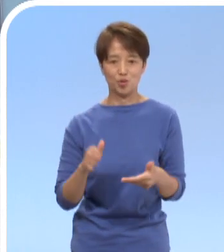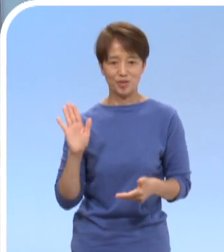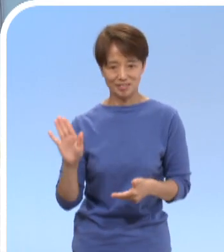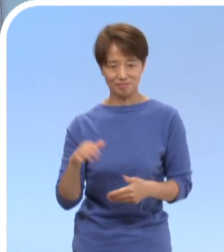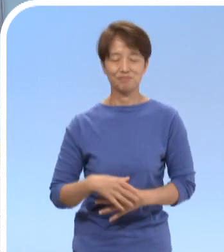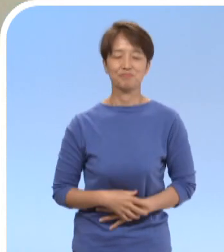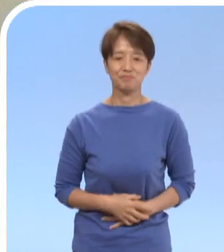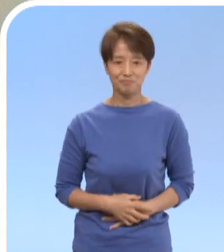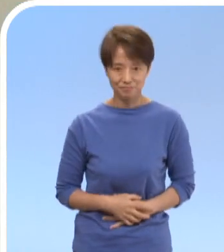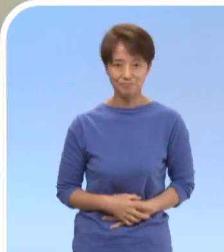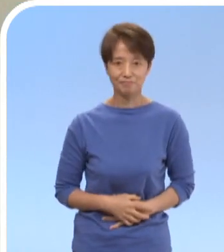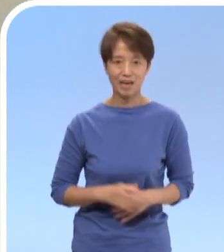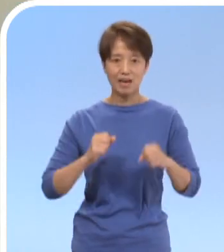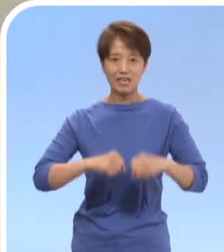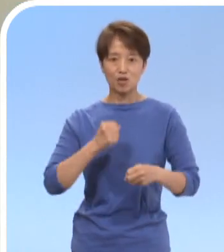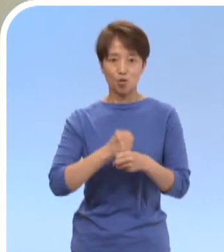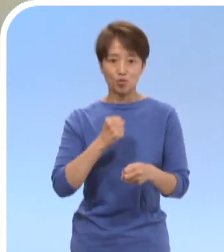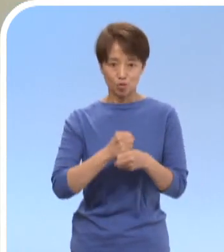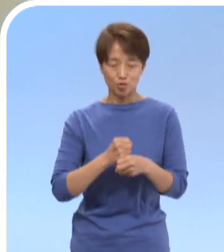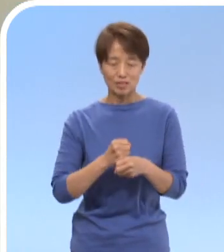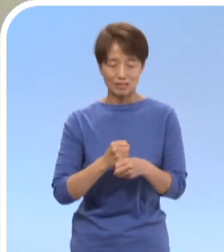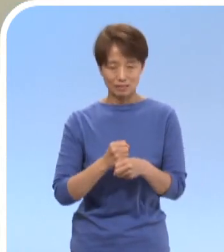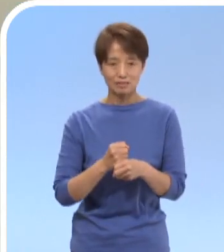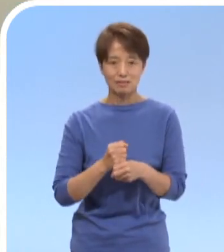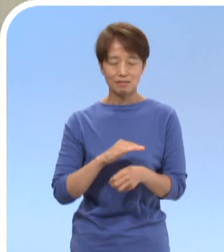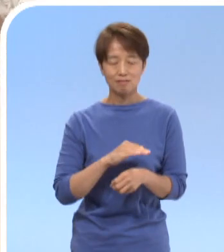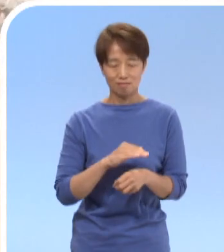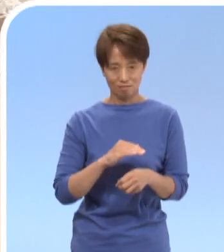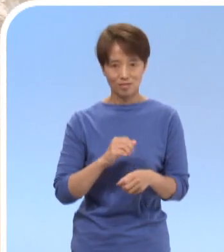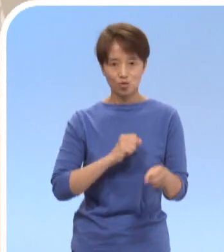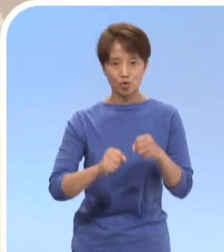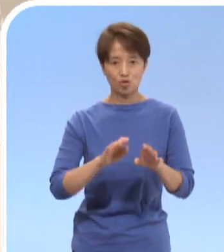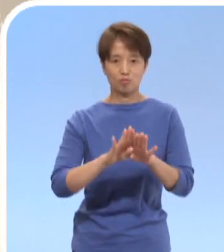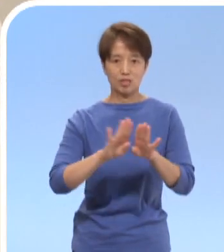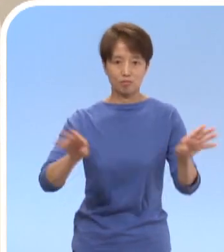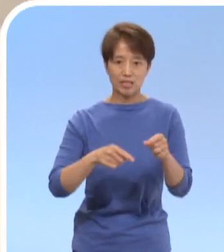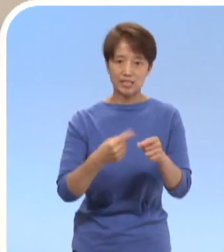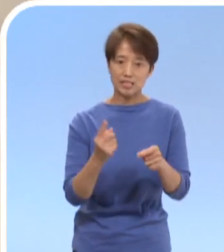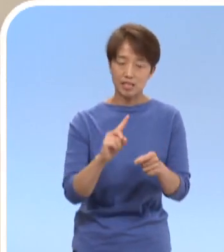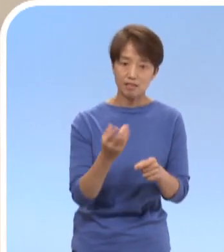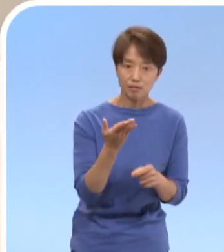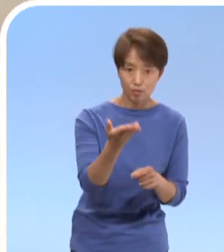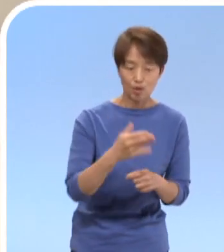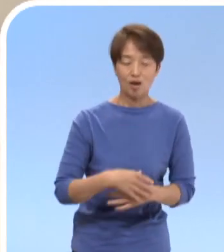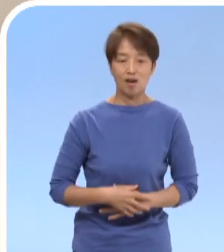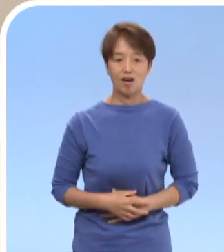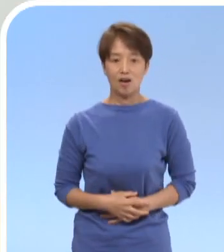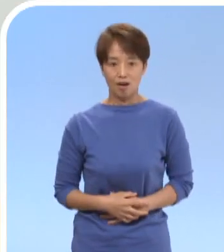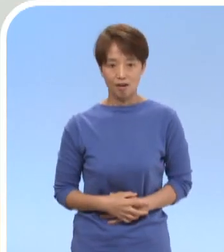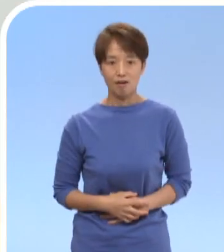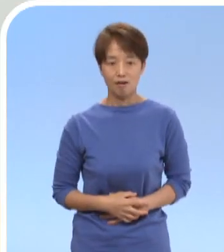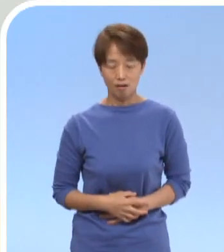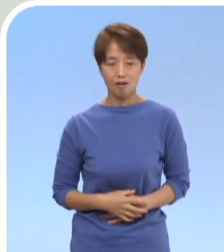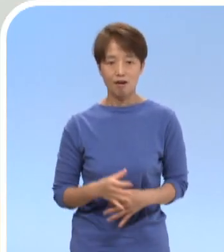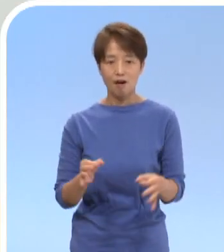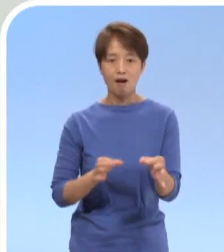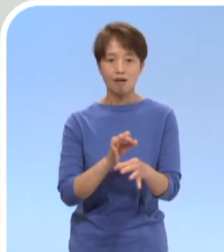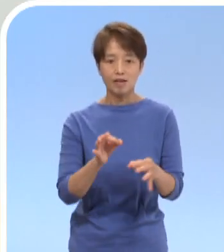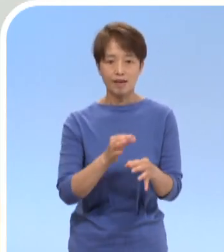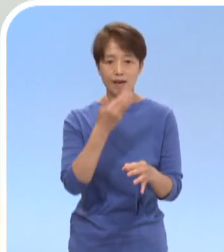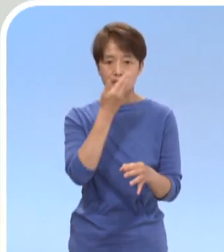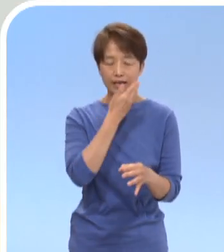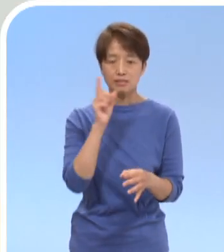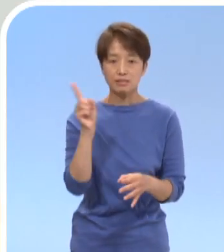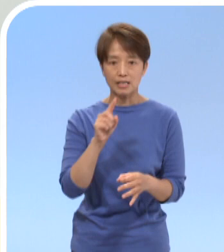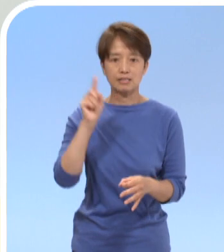です。 あの健康づくりにこう社を挙げて取り組んでる理由って どうしてなんですか？ あの経営資源は、